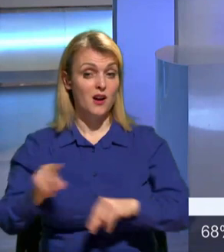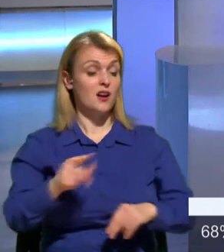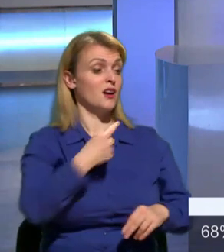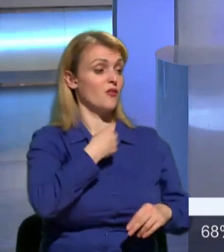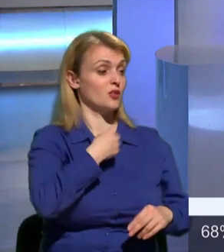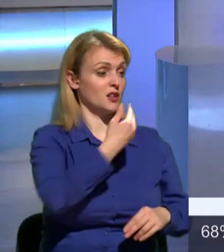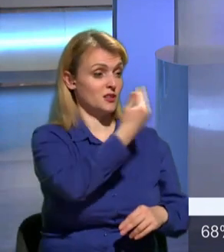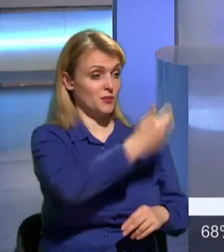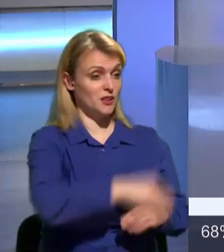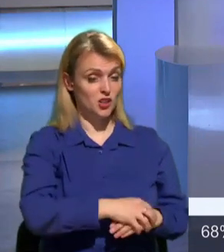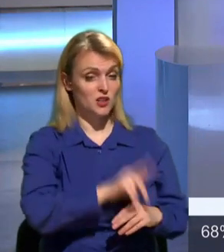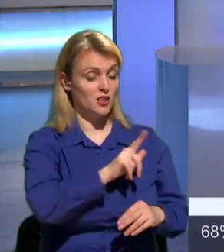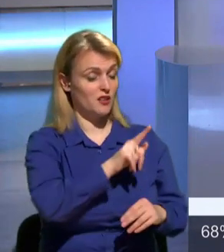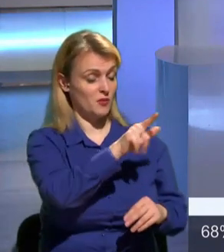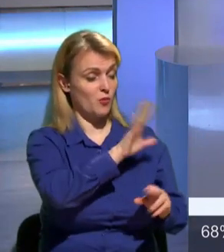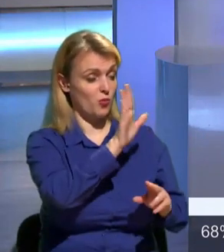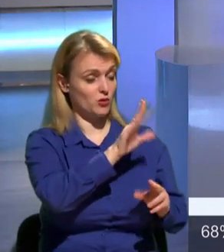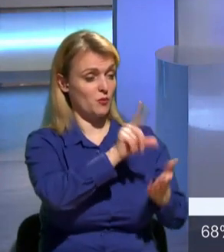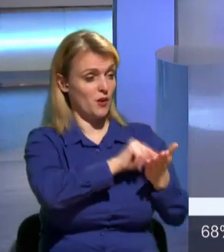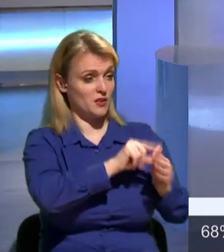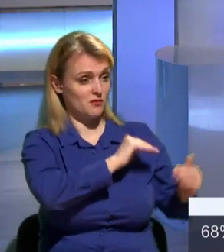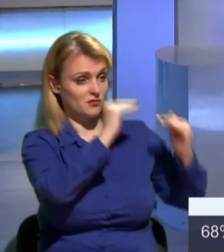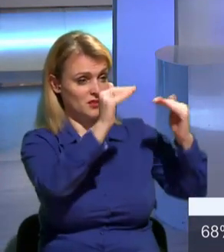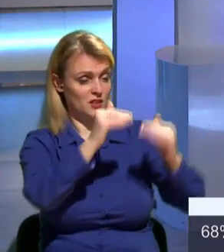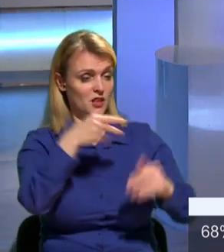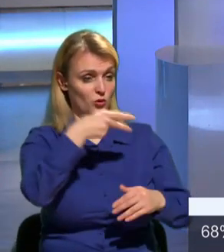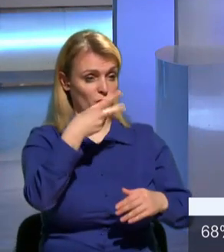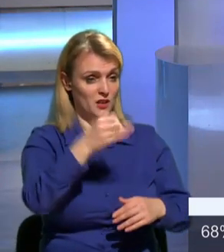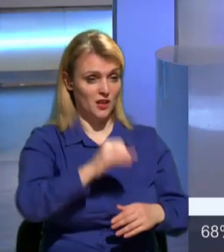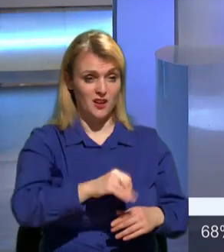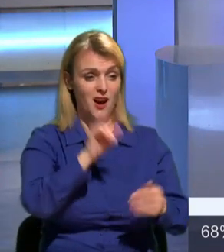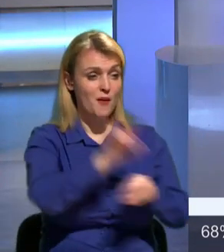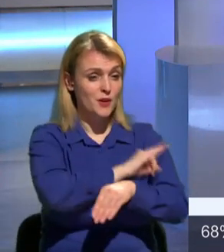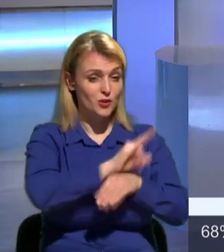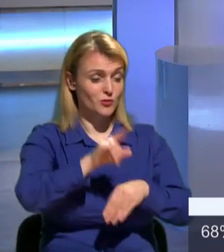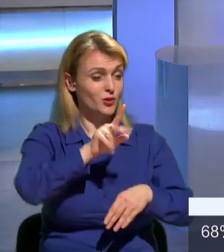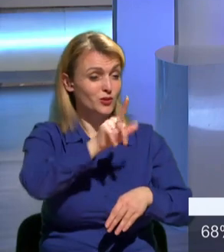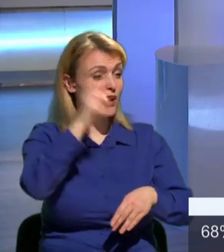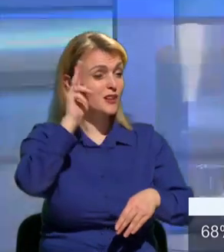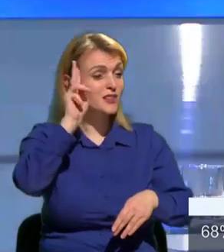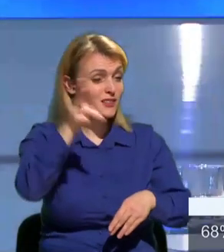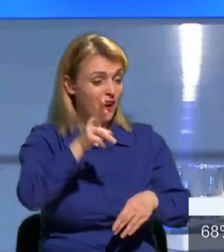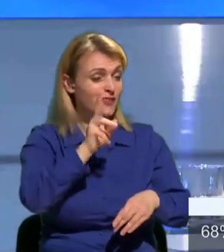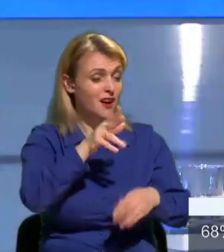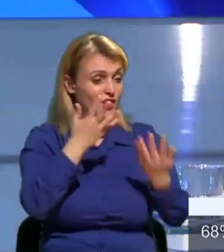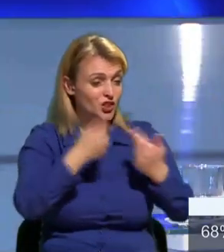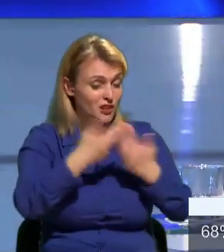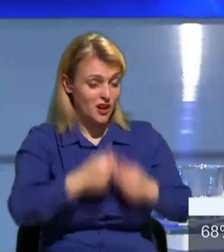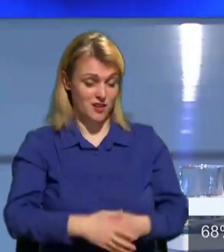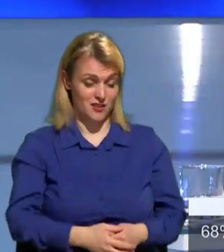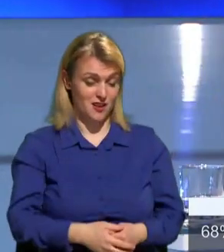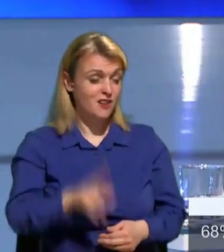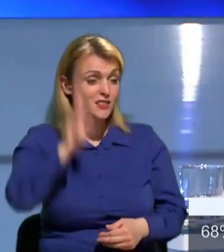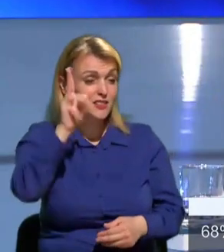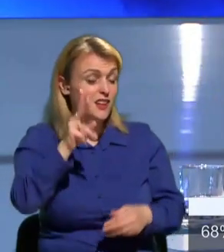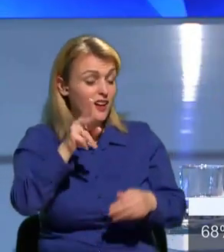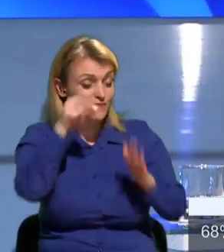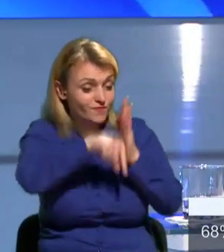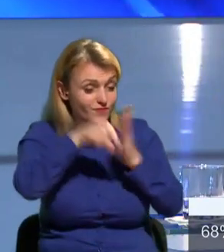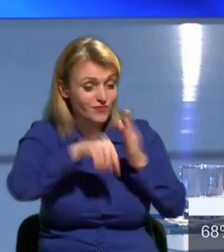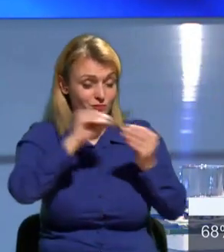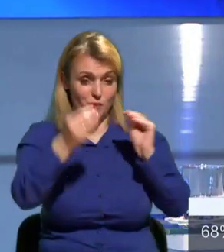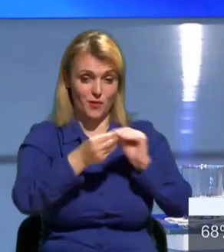vă dea pensia minimă 2000 de lei. Minciuni. Pentru că ei nu știu aceste cifre, despre ce este vorba. Eu știu că noi putem